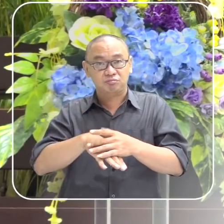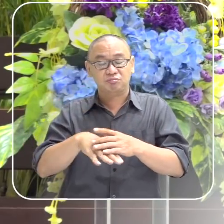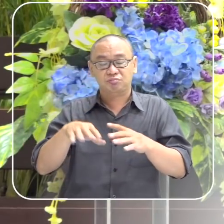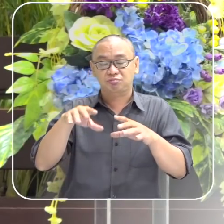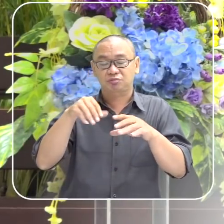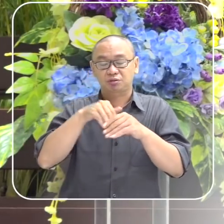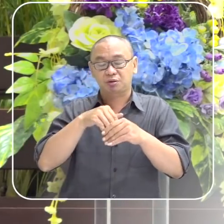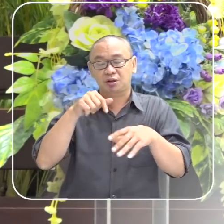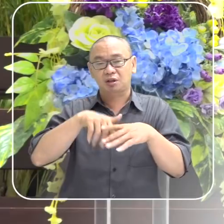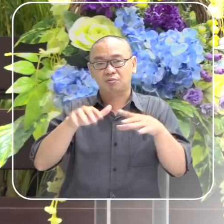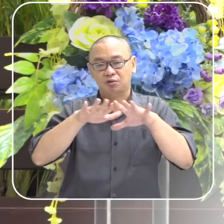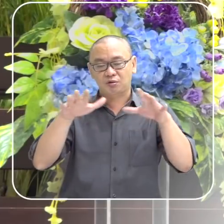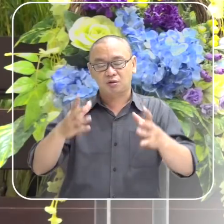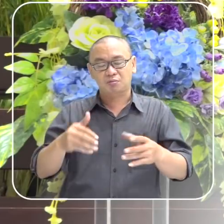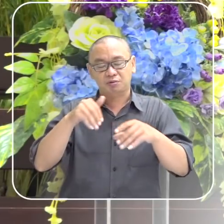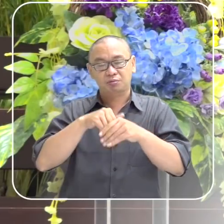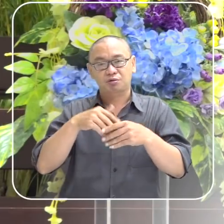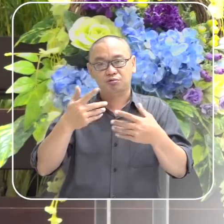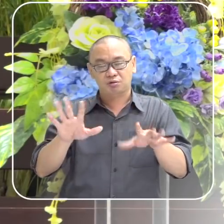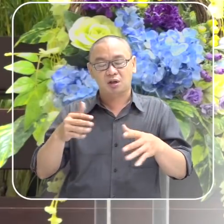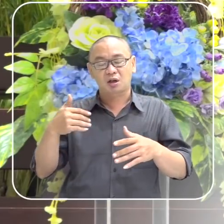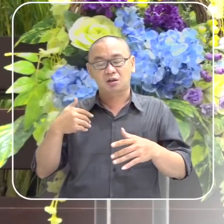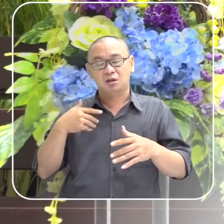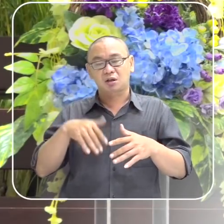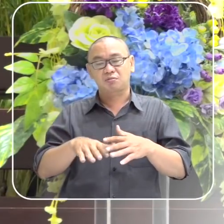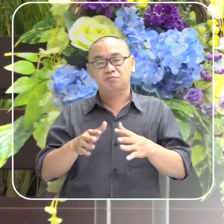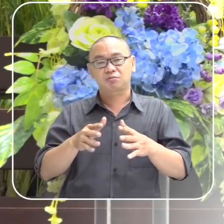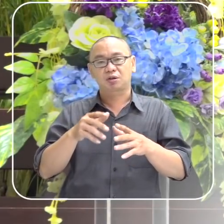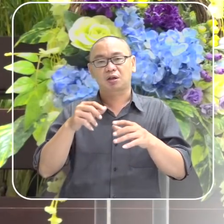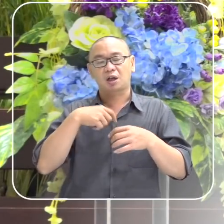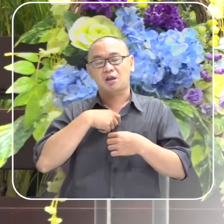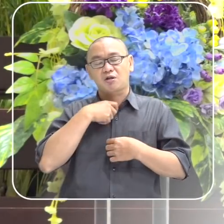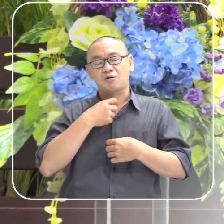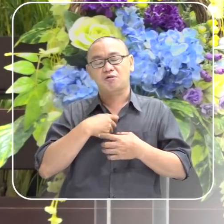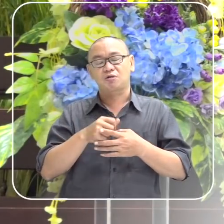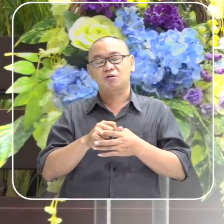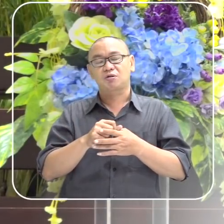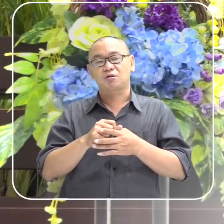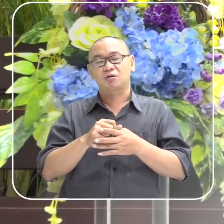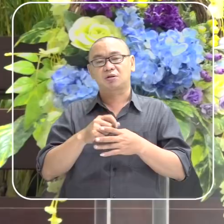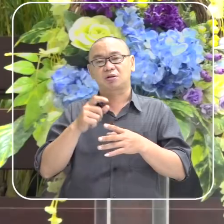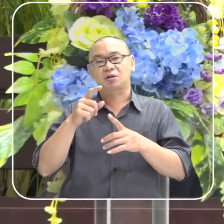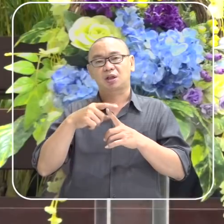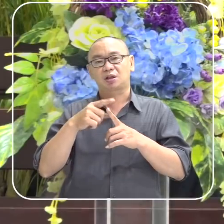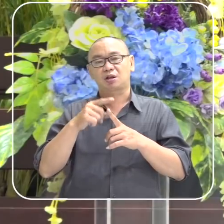memasukkan persembahan ke dalam kotak persembahan yang disediakan di kantor tata usaha gereja.